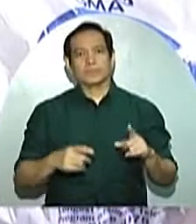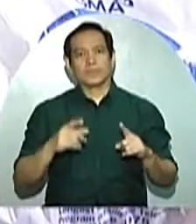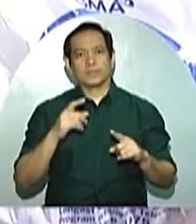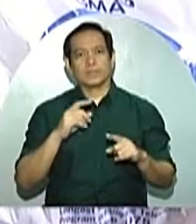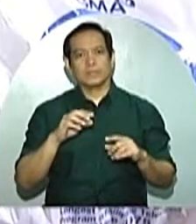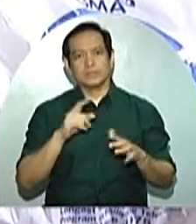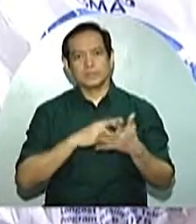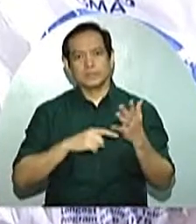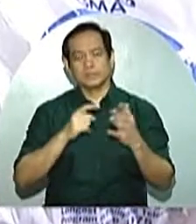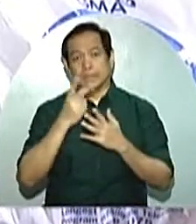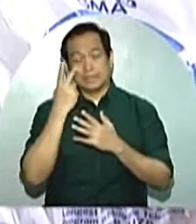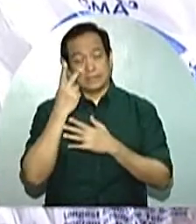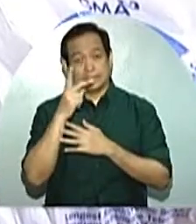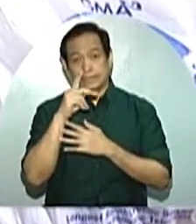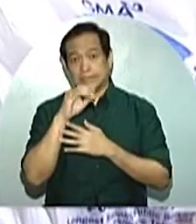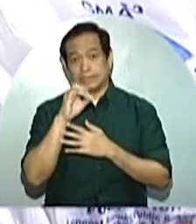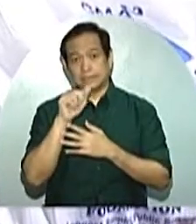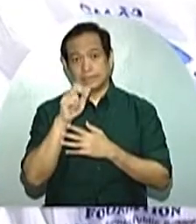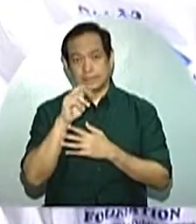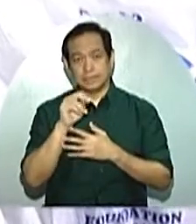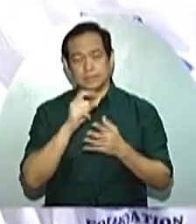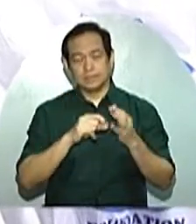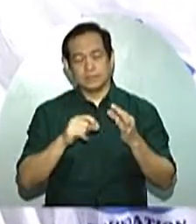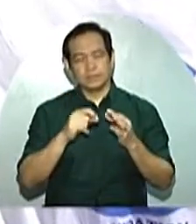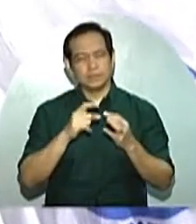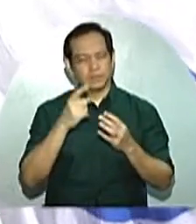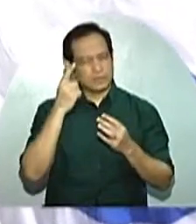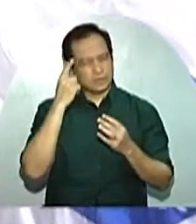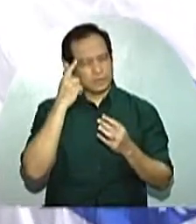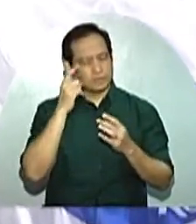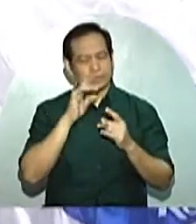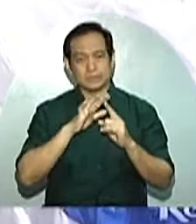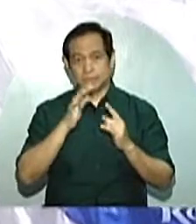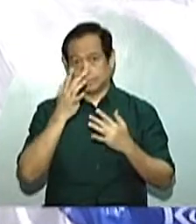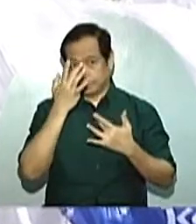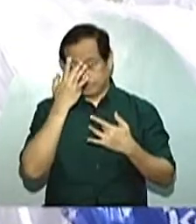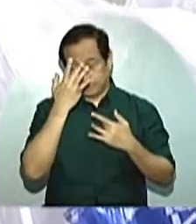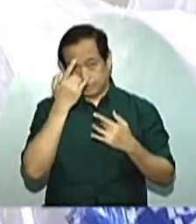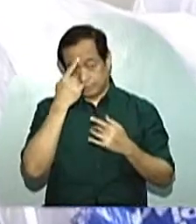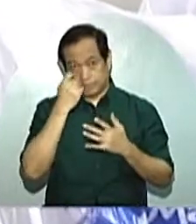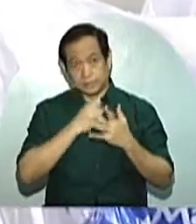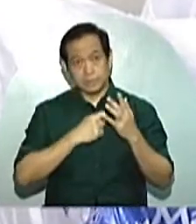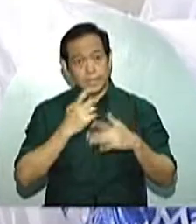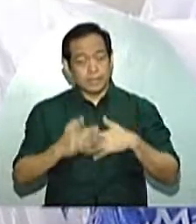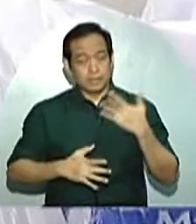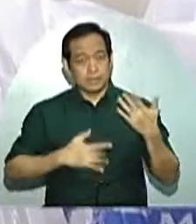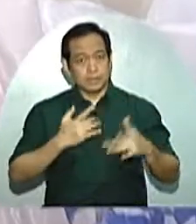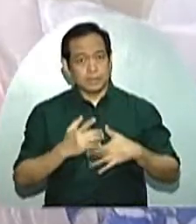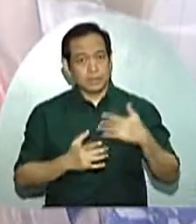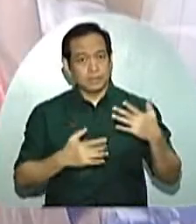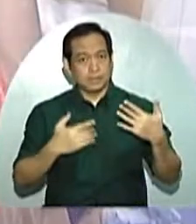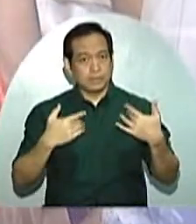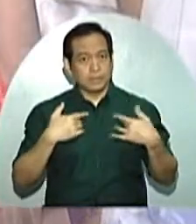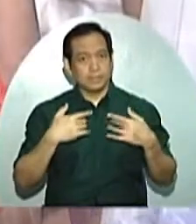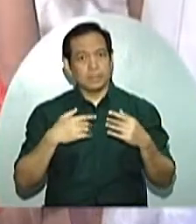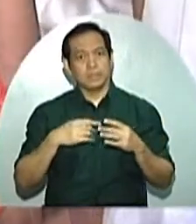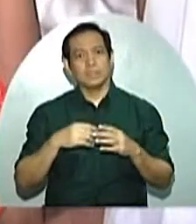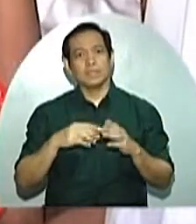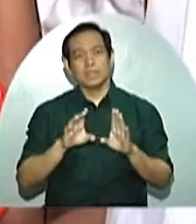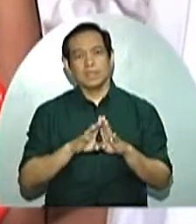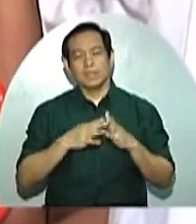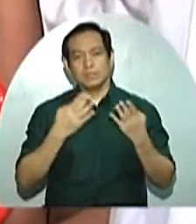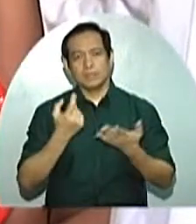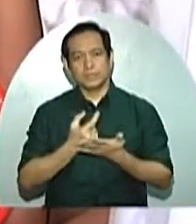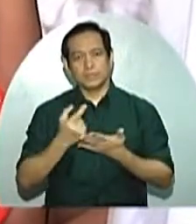Hindi kakakitaan si Kian Gumapas na mayroong karamdaman dahil sa pagkasabik nito na magbukas ng